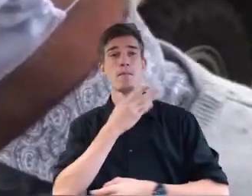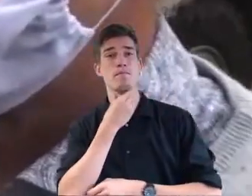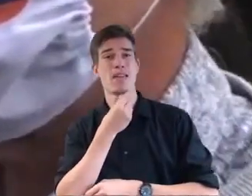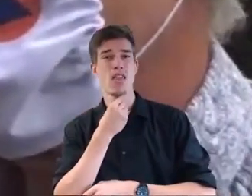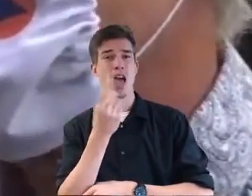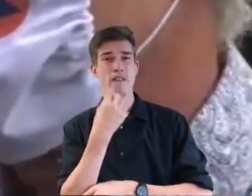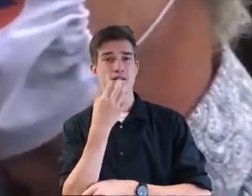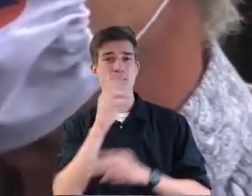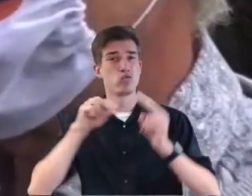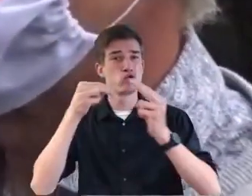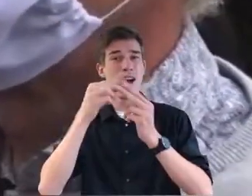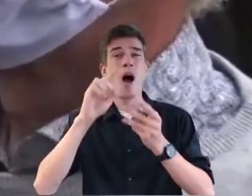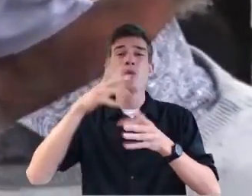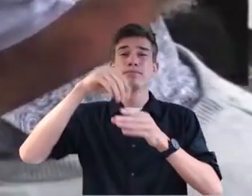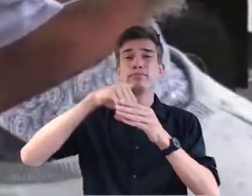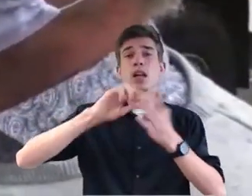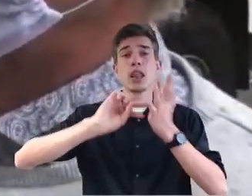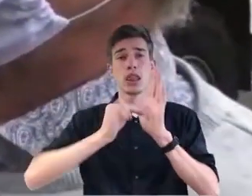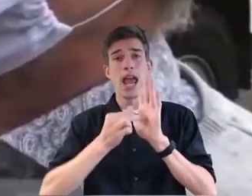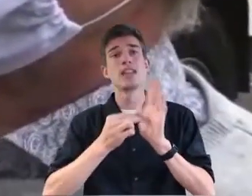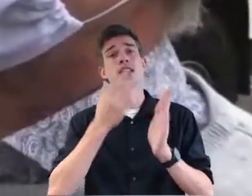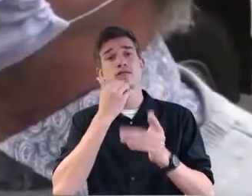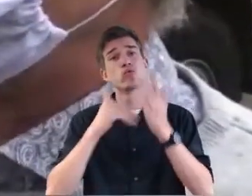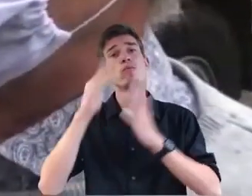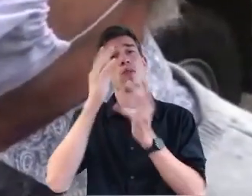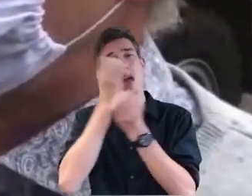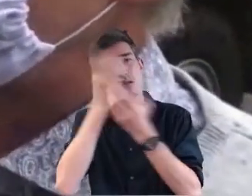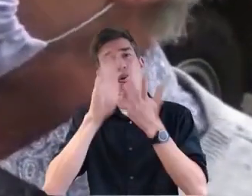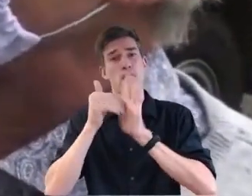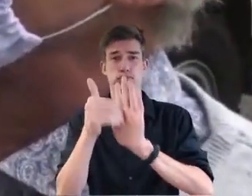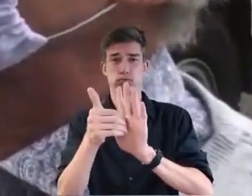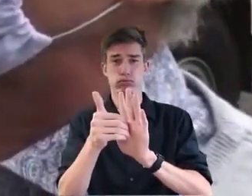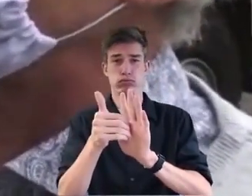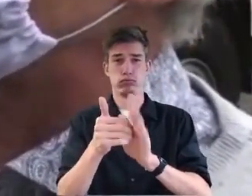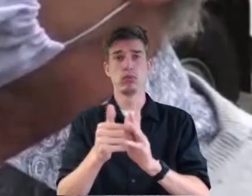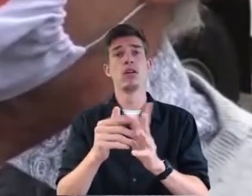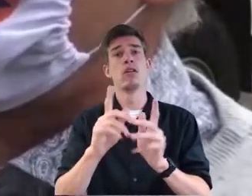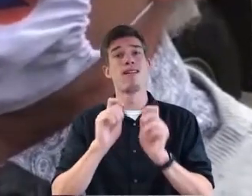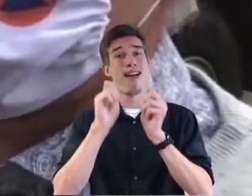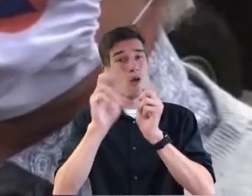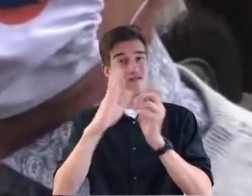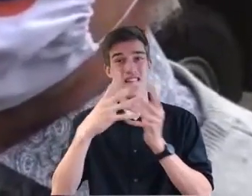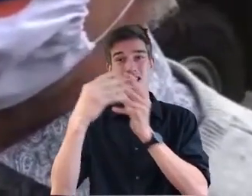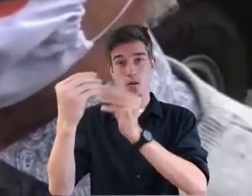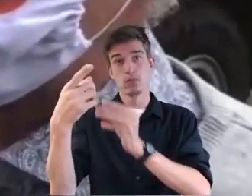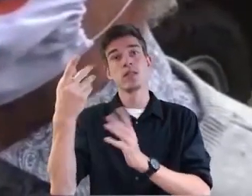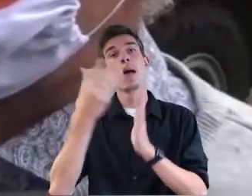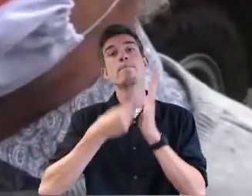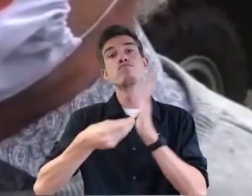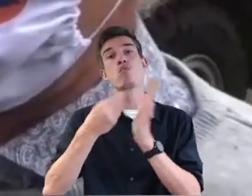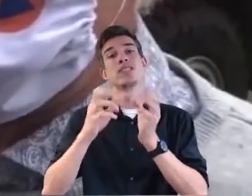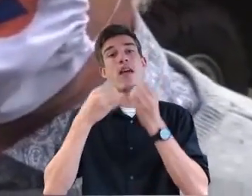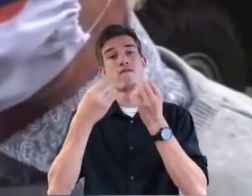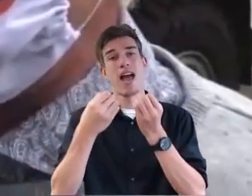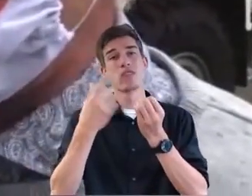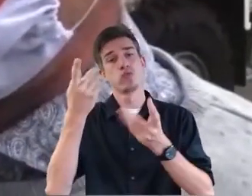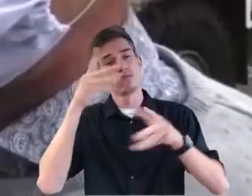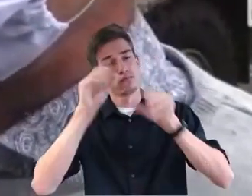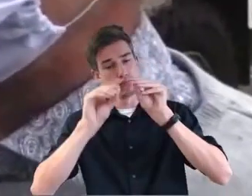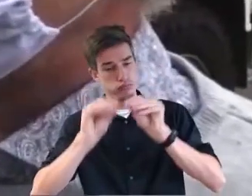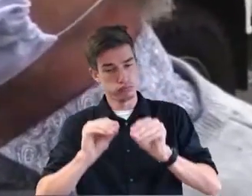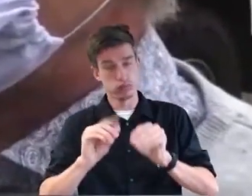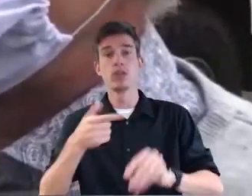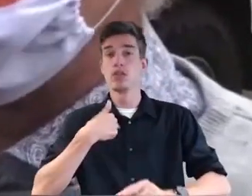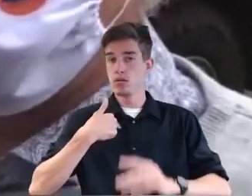eine Technik sich vor Augen führen kann. Und der Auftragnehmer wird dann ein Musterfahrzeug sukzessive erstellen, was wir